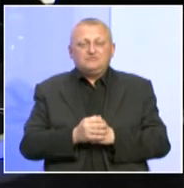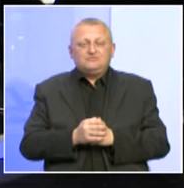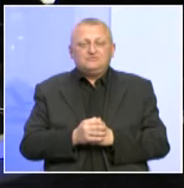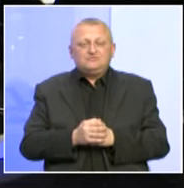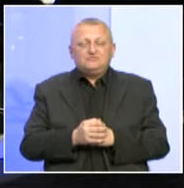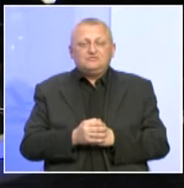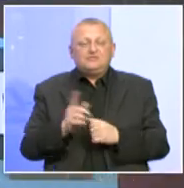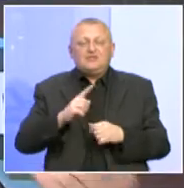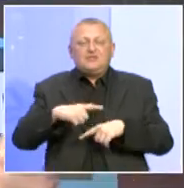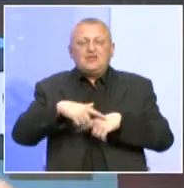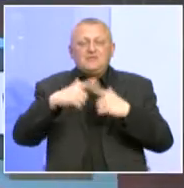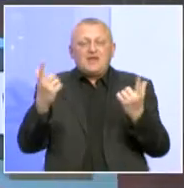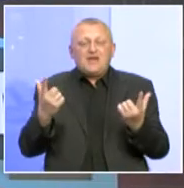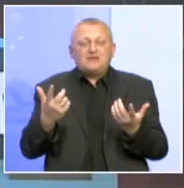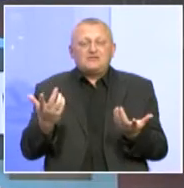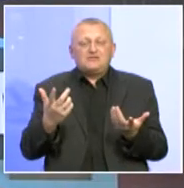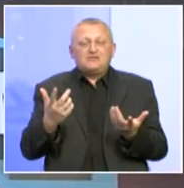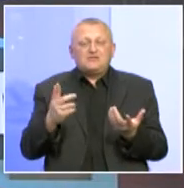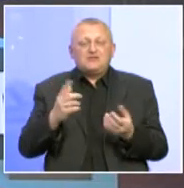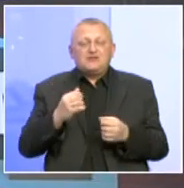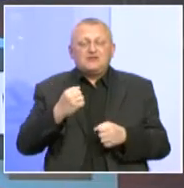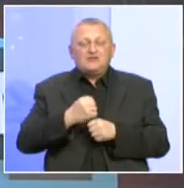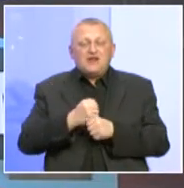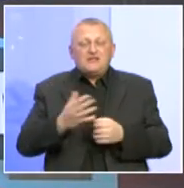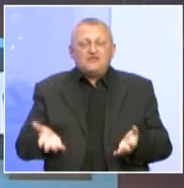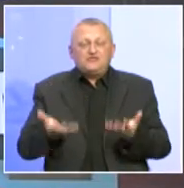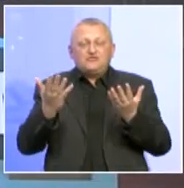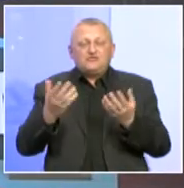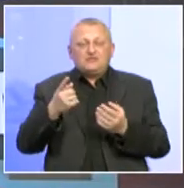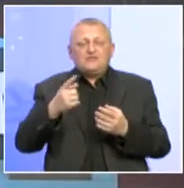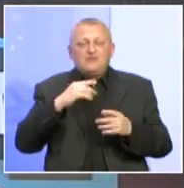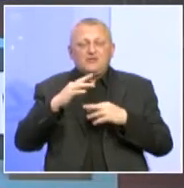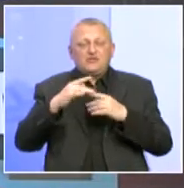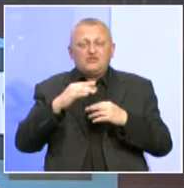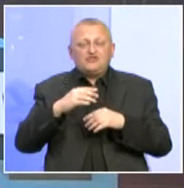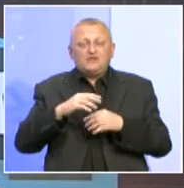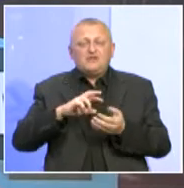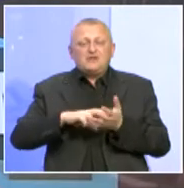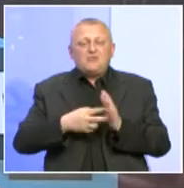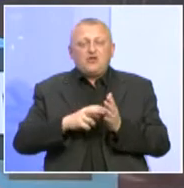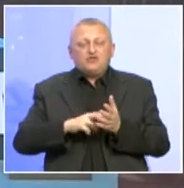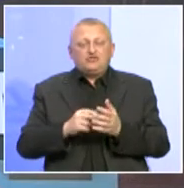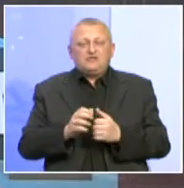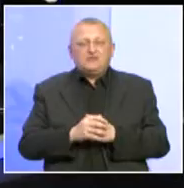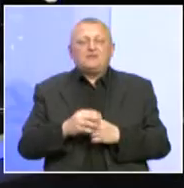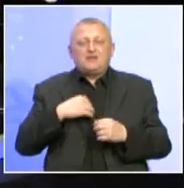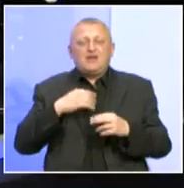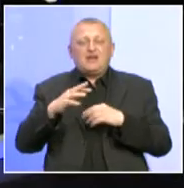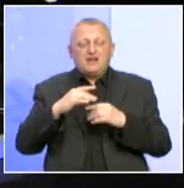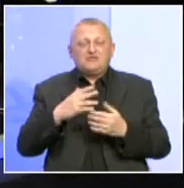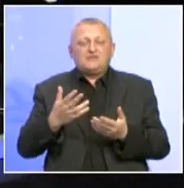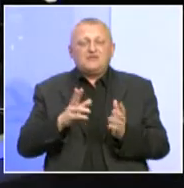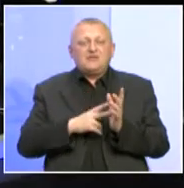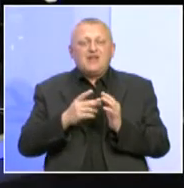Kako i da... nije mi jasno da se tu ne angažiraju više. Ali vi razgovarate sa bosansko-hercegovačkim političarima. Razgovaram, da. Kad je riječ o